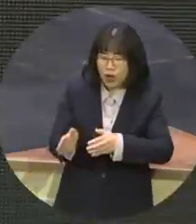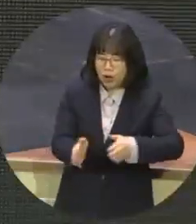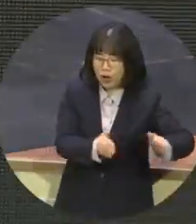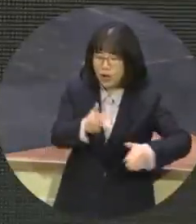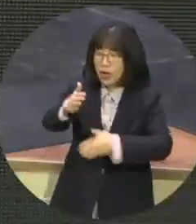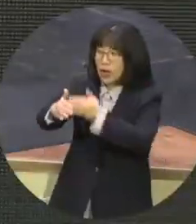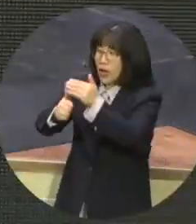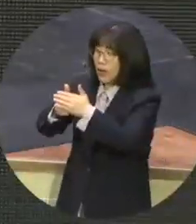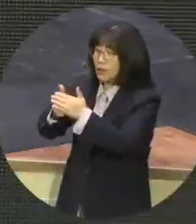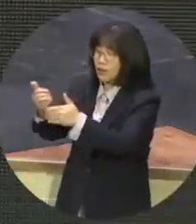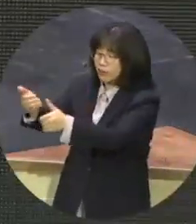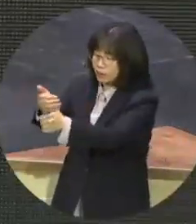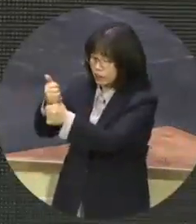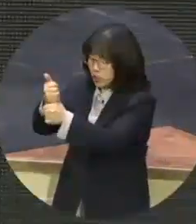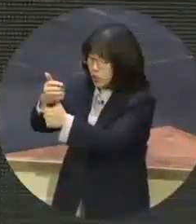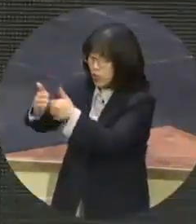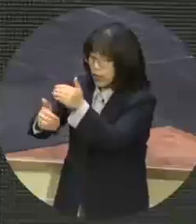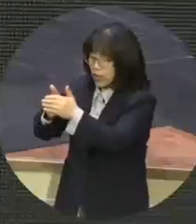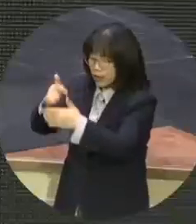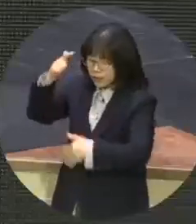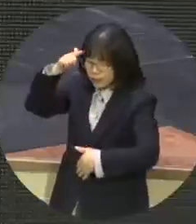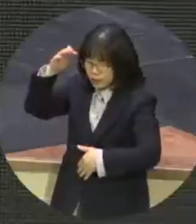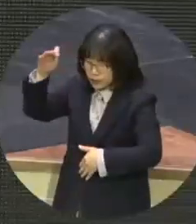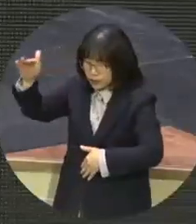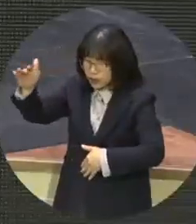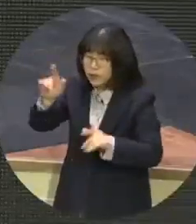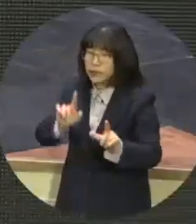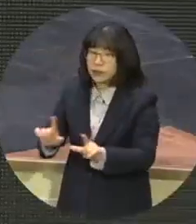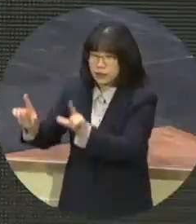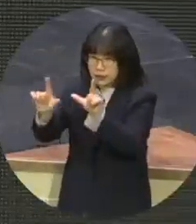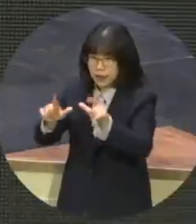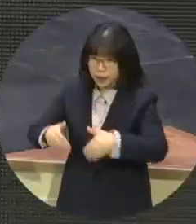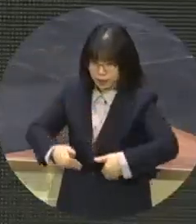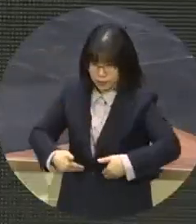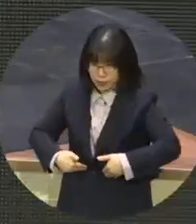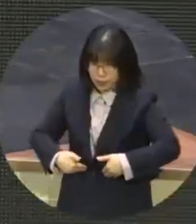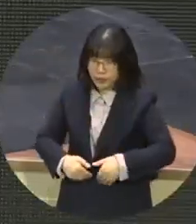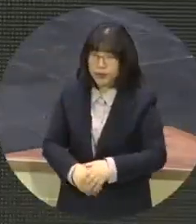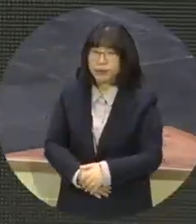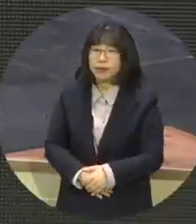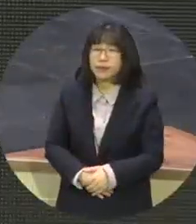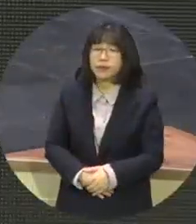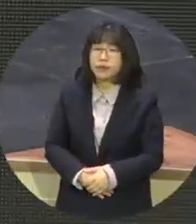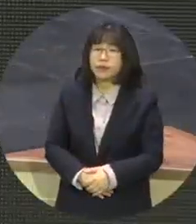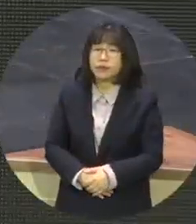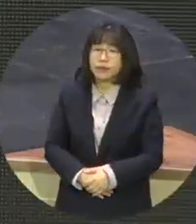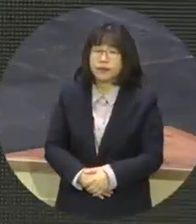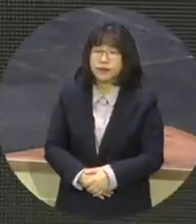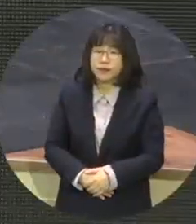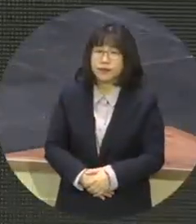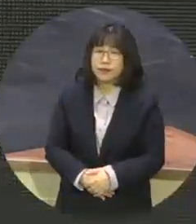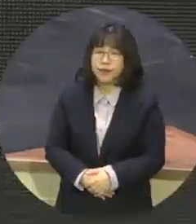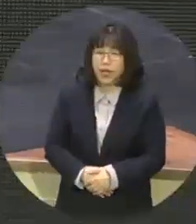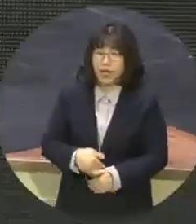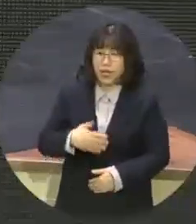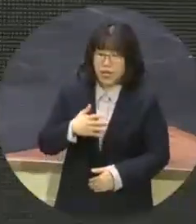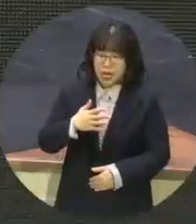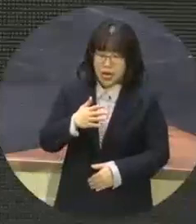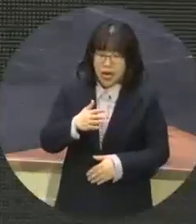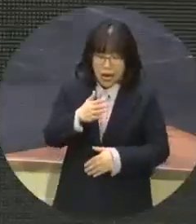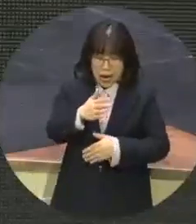여호와를 소망하는 삶을 살아야 된다. 자, 하나님께서요 마침표를 찍지 않았는데 내가